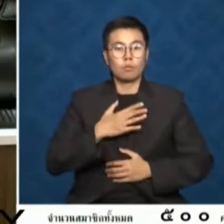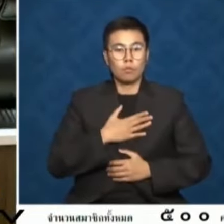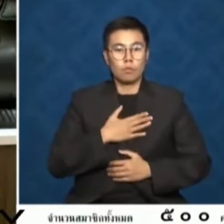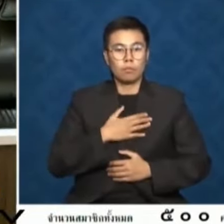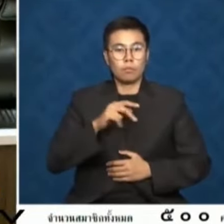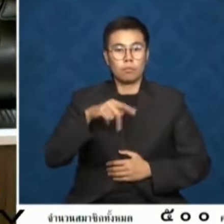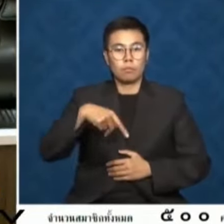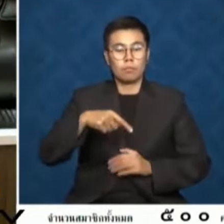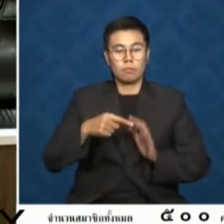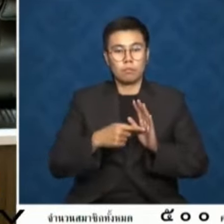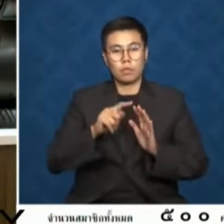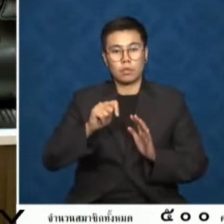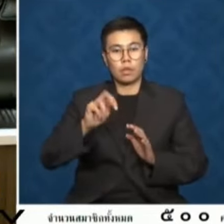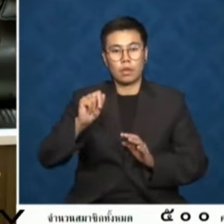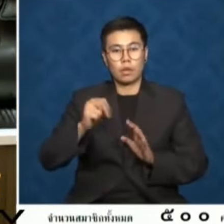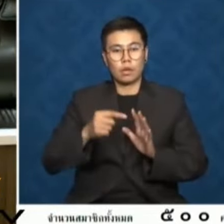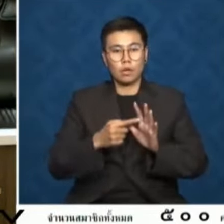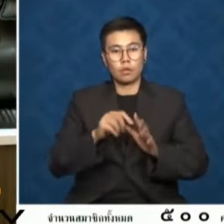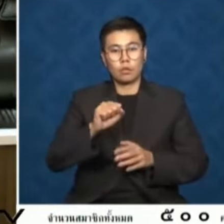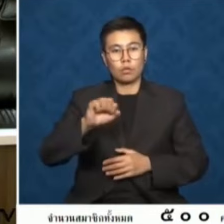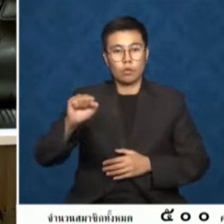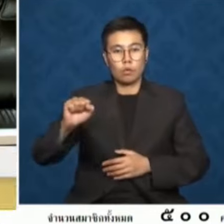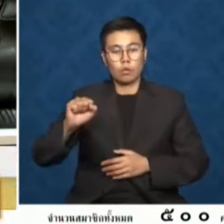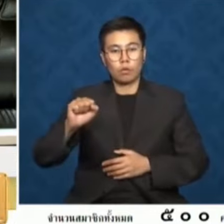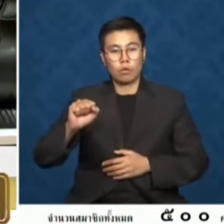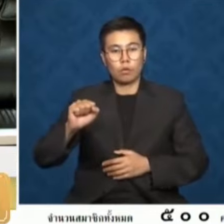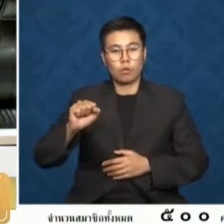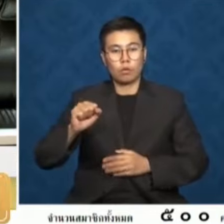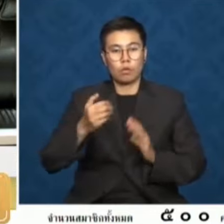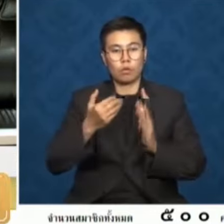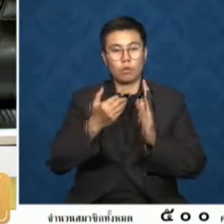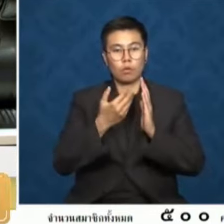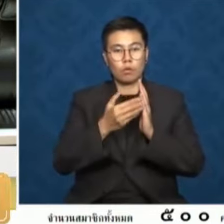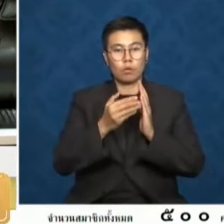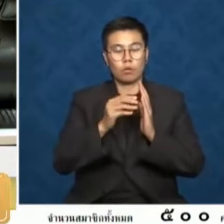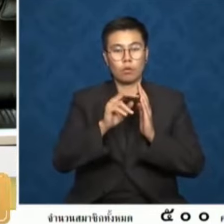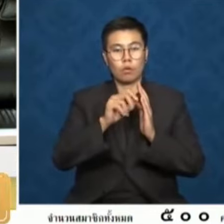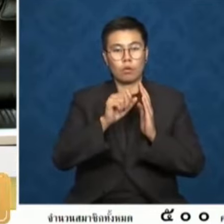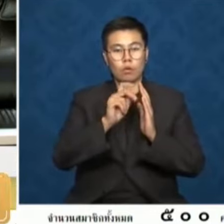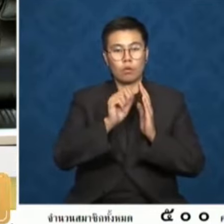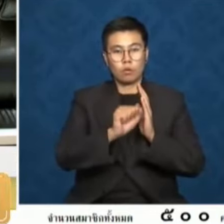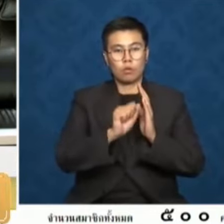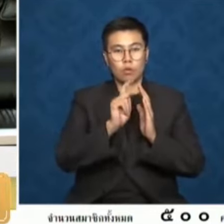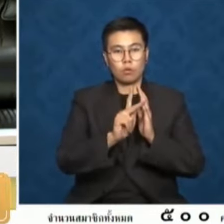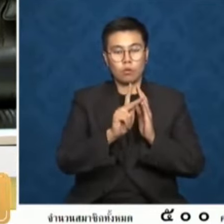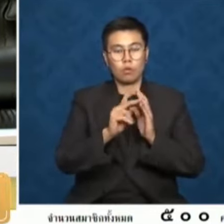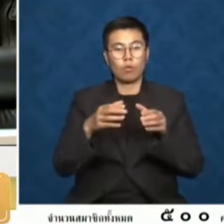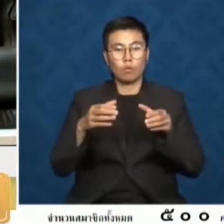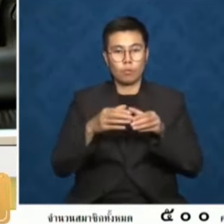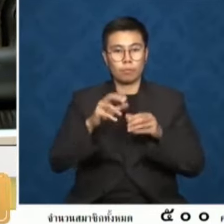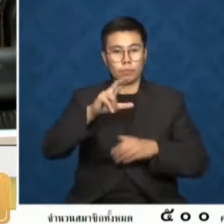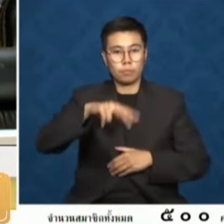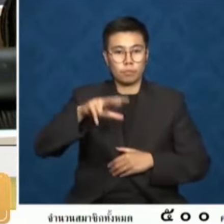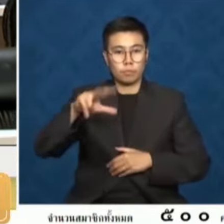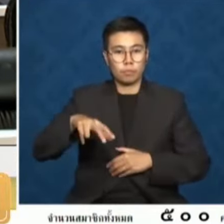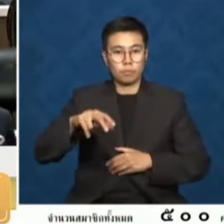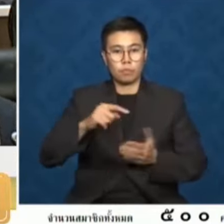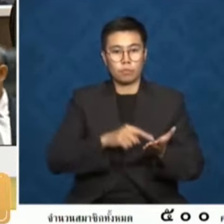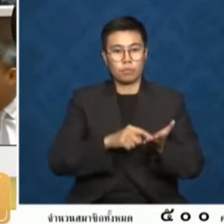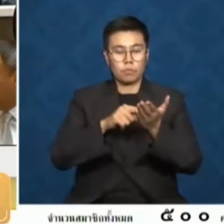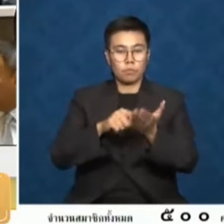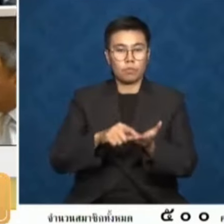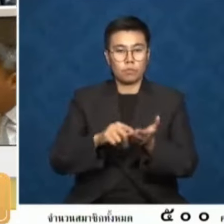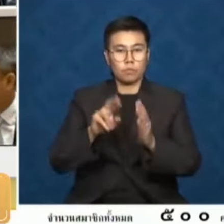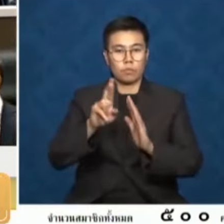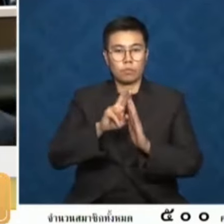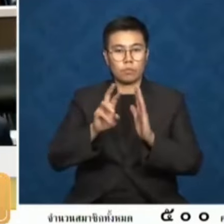พโสสมาชิกสภาผู้แทนราษฎรจังหวัดสกลนครพรรคเพื่อไทยขอเสนอร่างพระราชบัญญัติระเบียบบริห